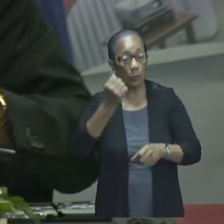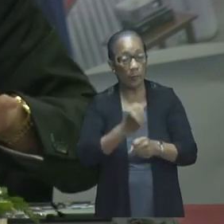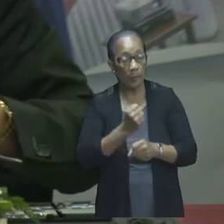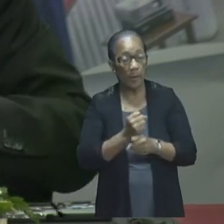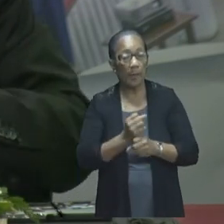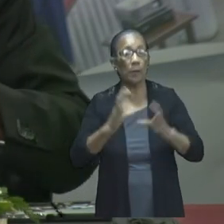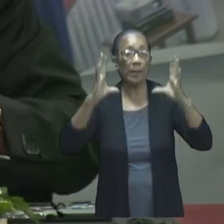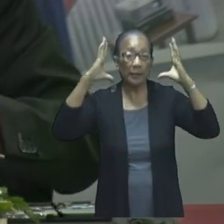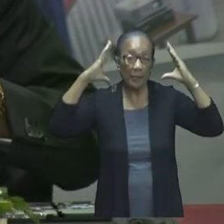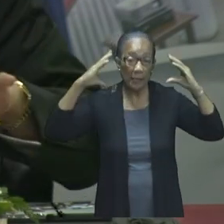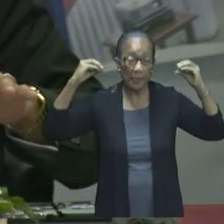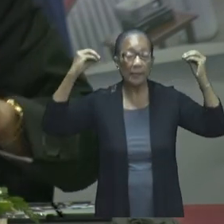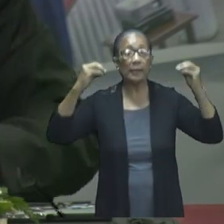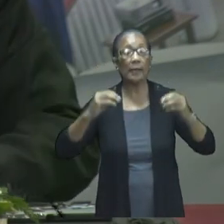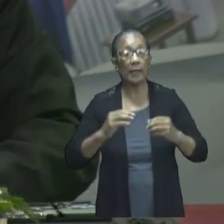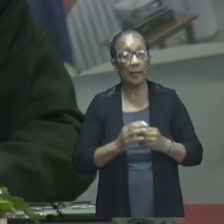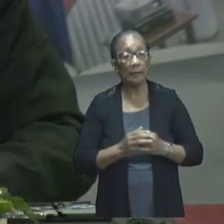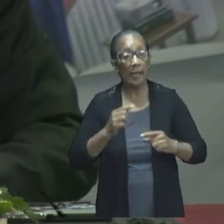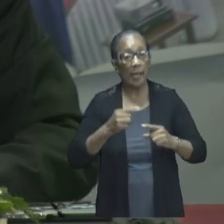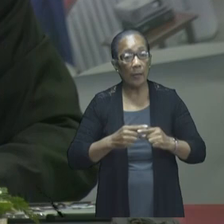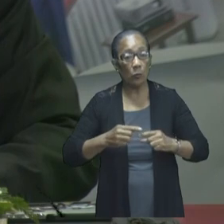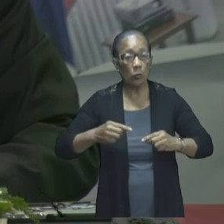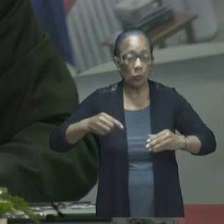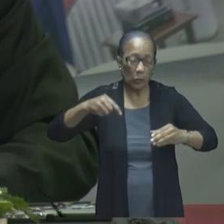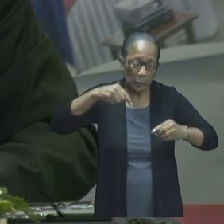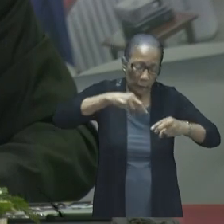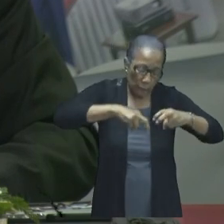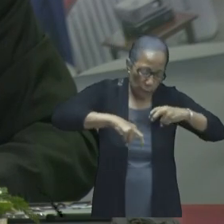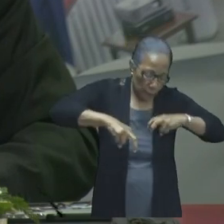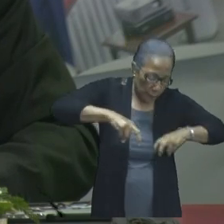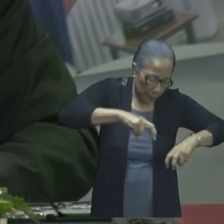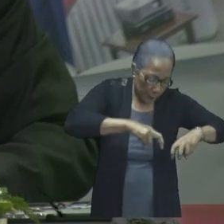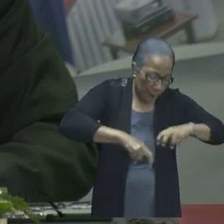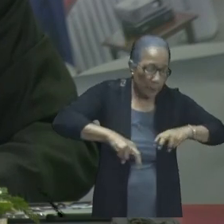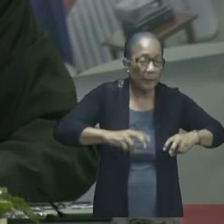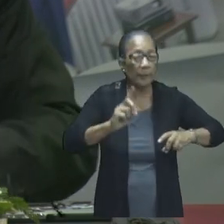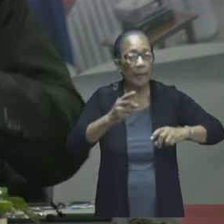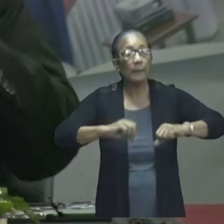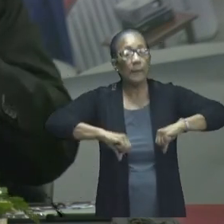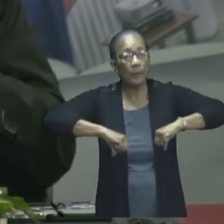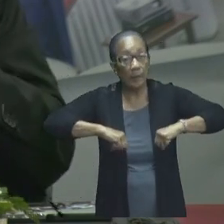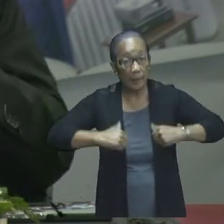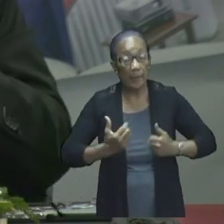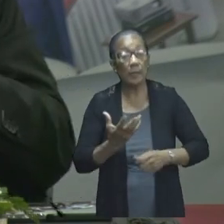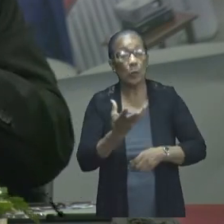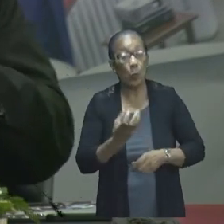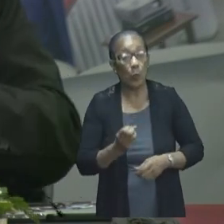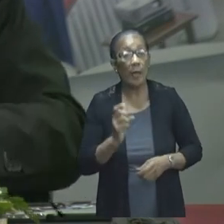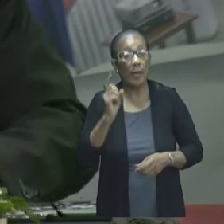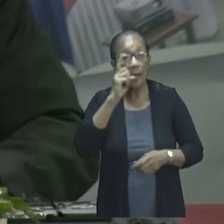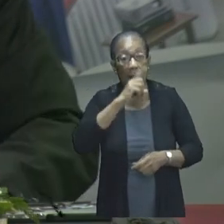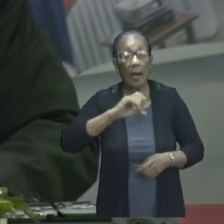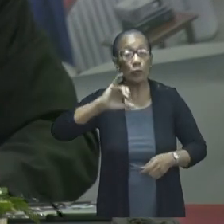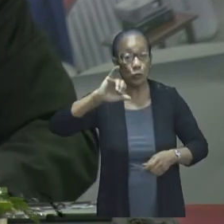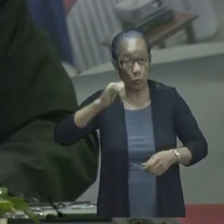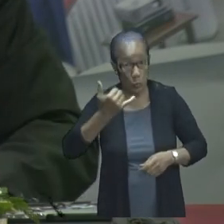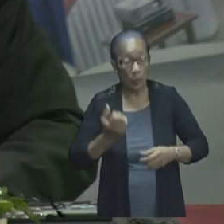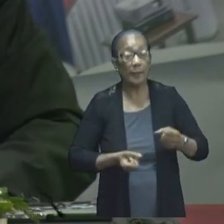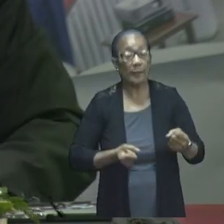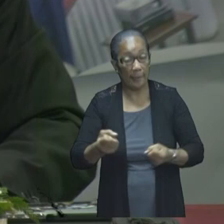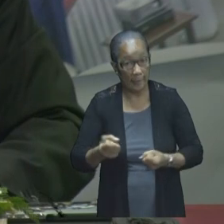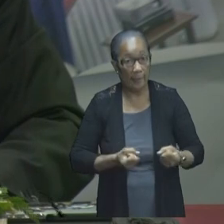te verbreden te intensiveren en te verdiepen dan start je we als nieuwe regering